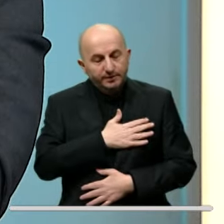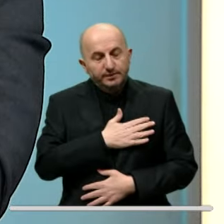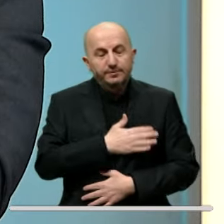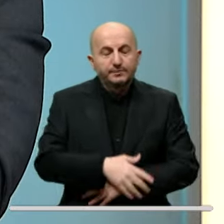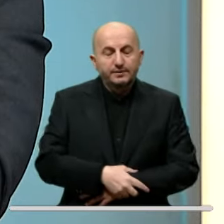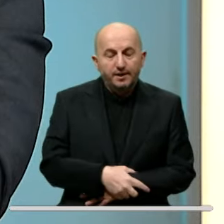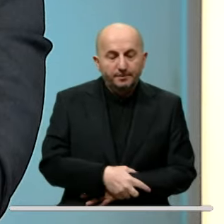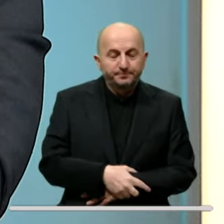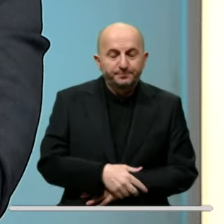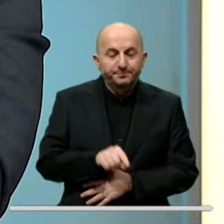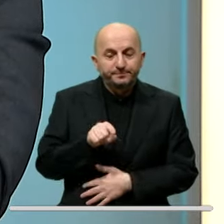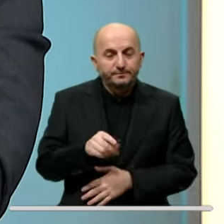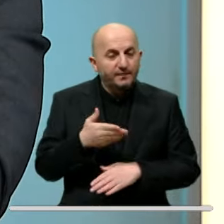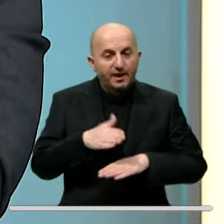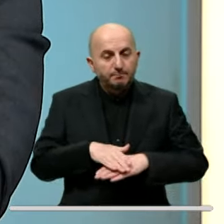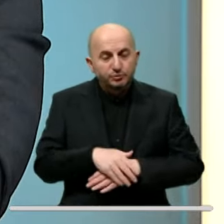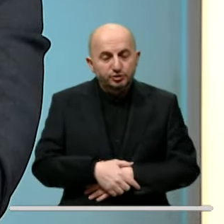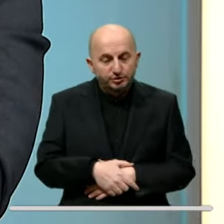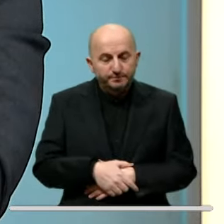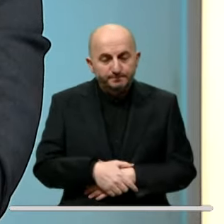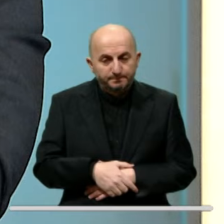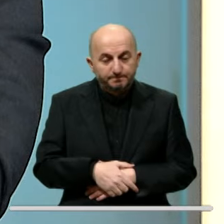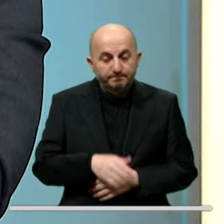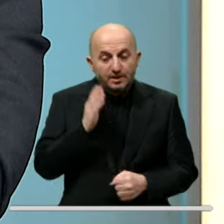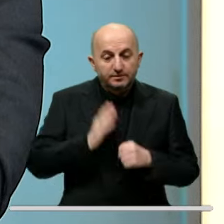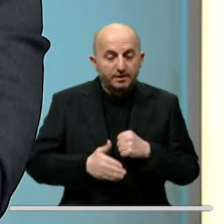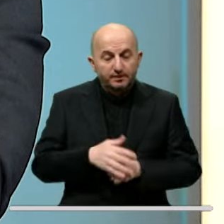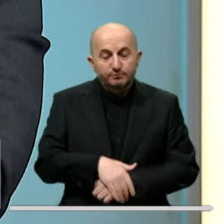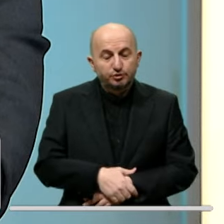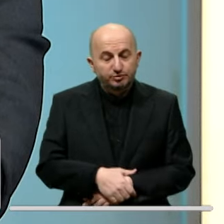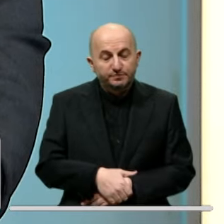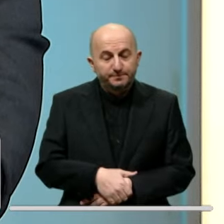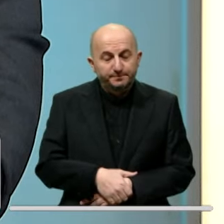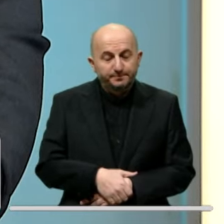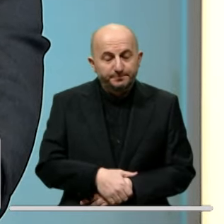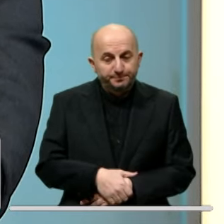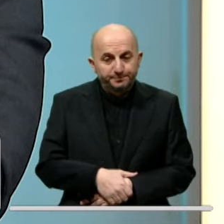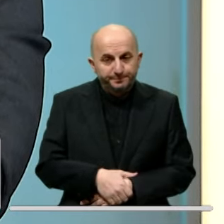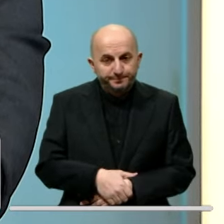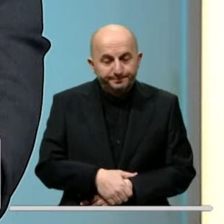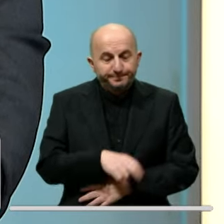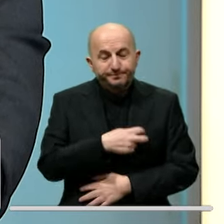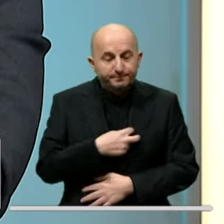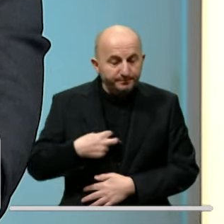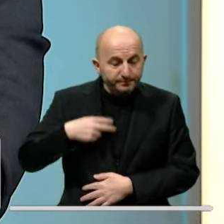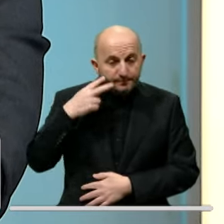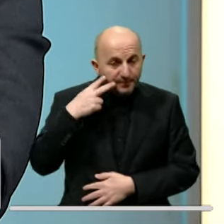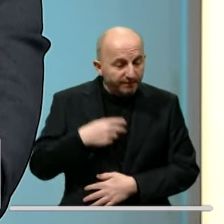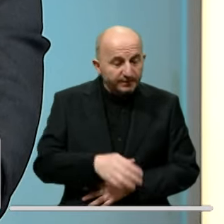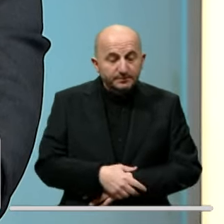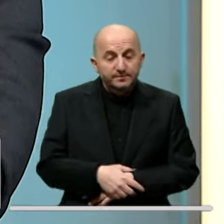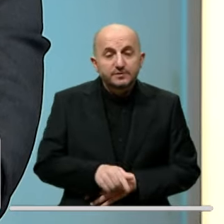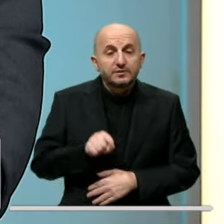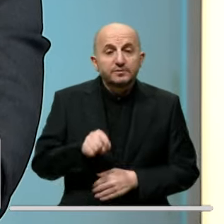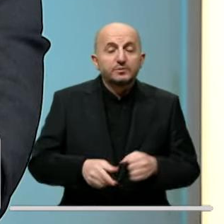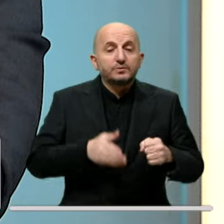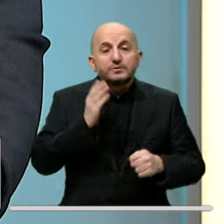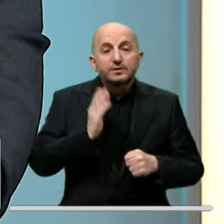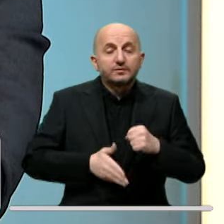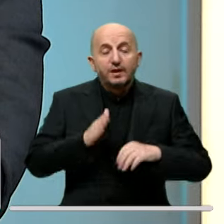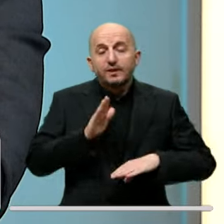Vesselam bunu ne yapmıştır? Yasaklamıştır. Yani şimdi Peygamber Efendimiz bunu